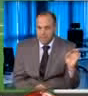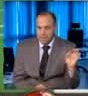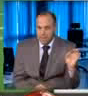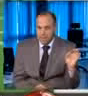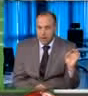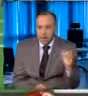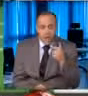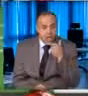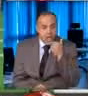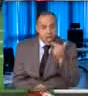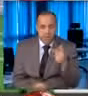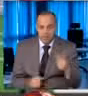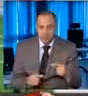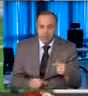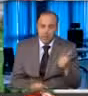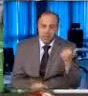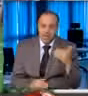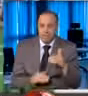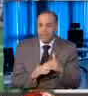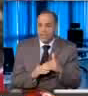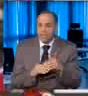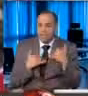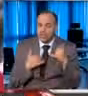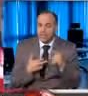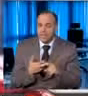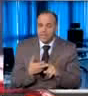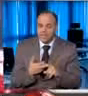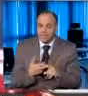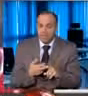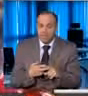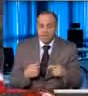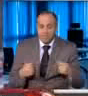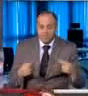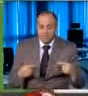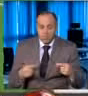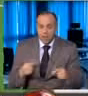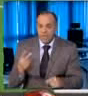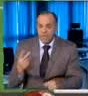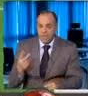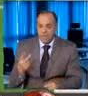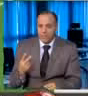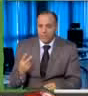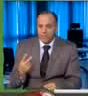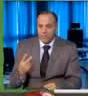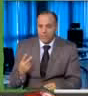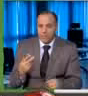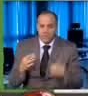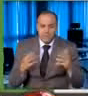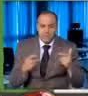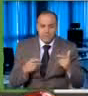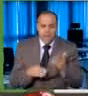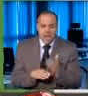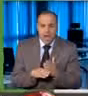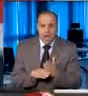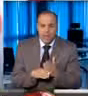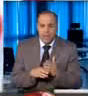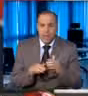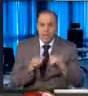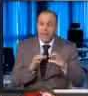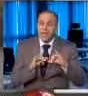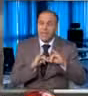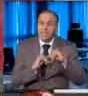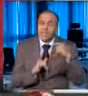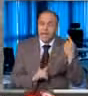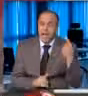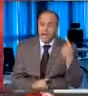في المباراة التي جمعتهما مساء أمس بالجزائر في الجولة الثانية من التصفيات المؤهلة لنهائيات كأس